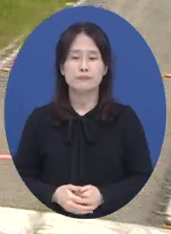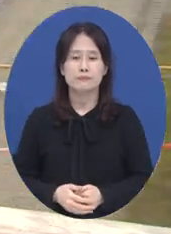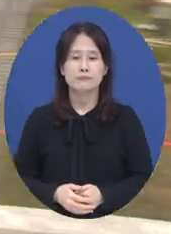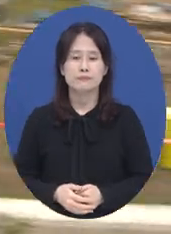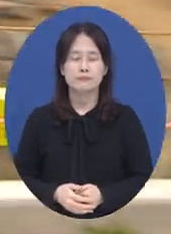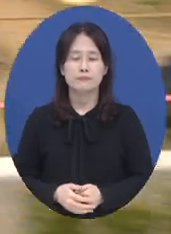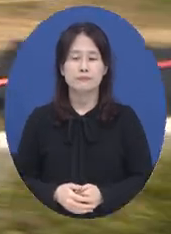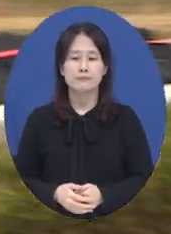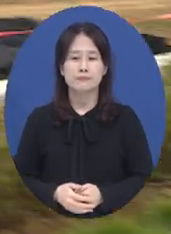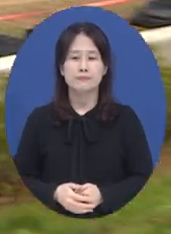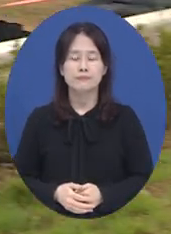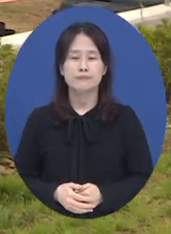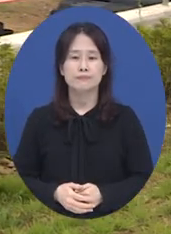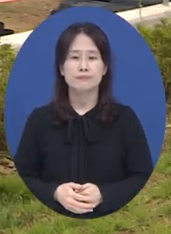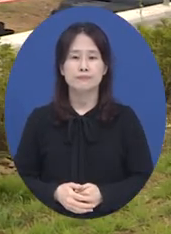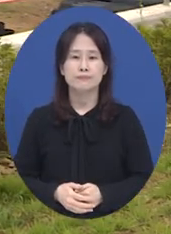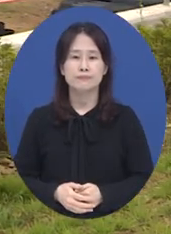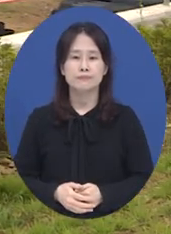경기 줄 집에 김태 입니다